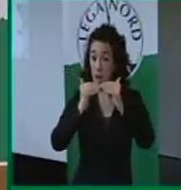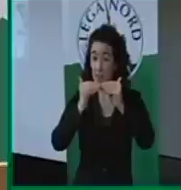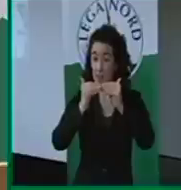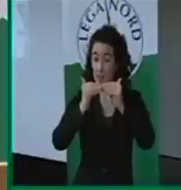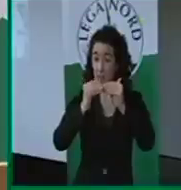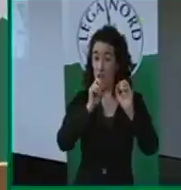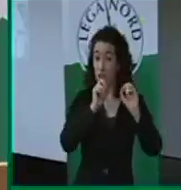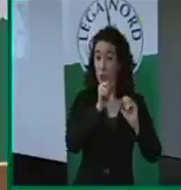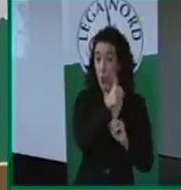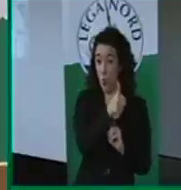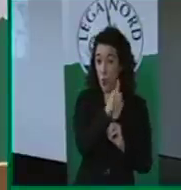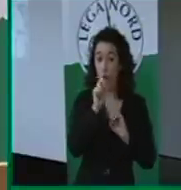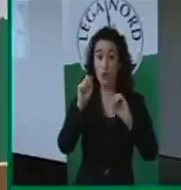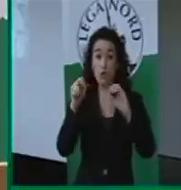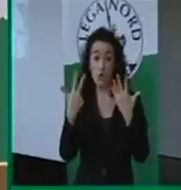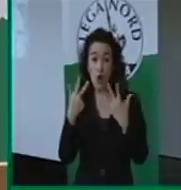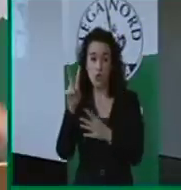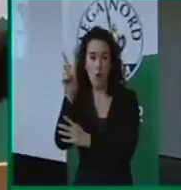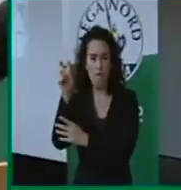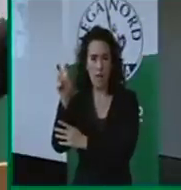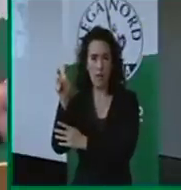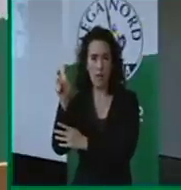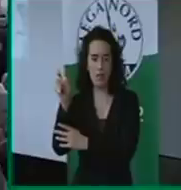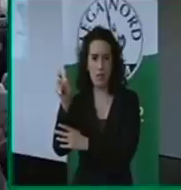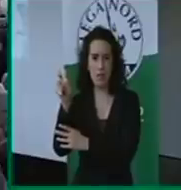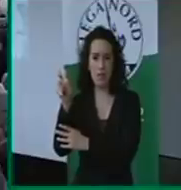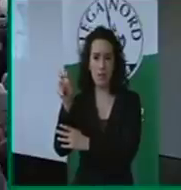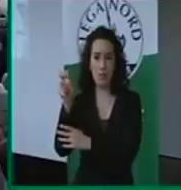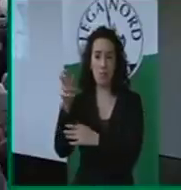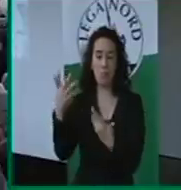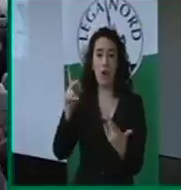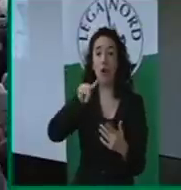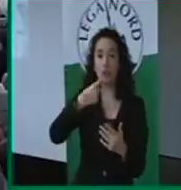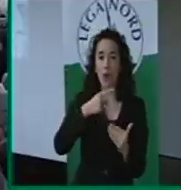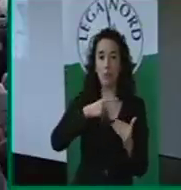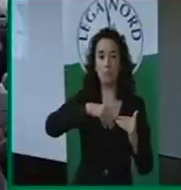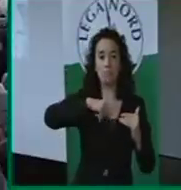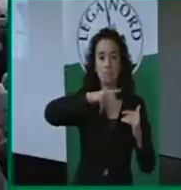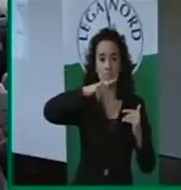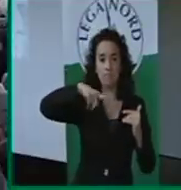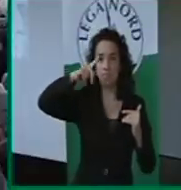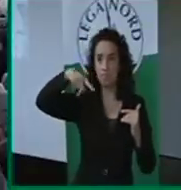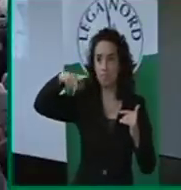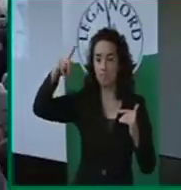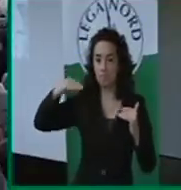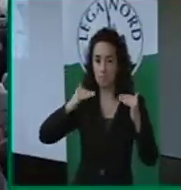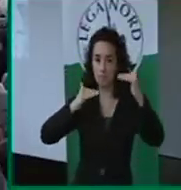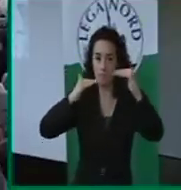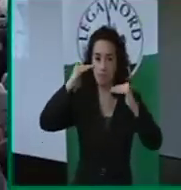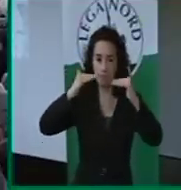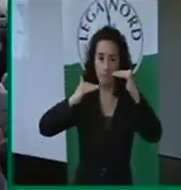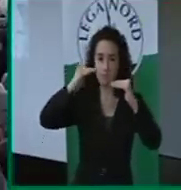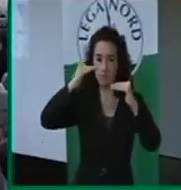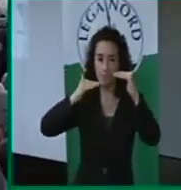20 1 E2 poi c'è stato un certo andamento per cui la parità addirittura